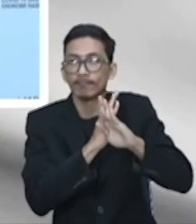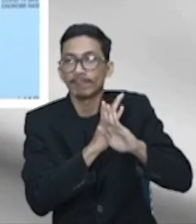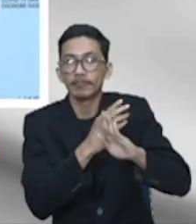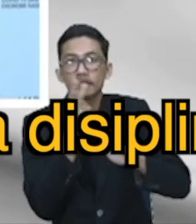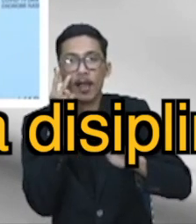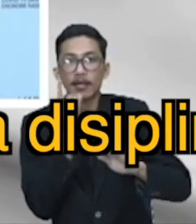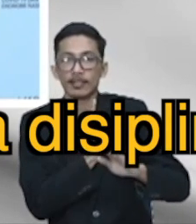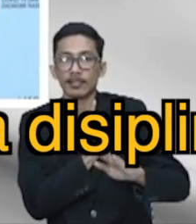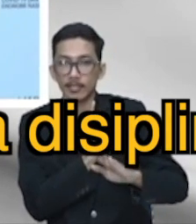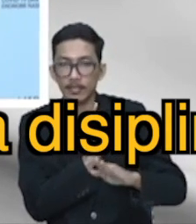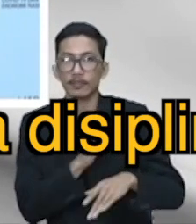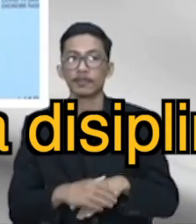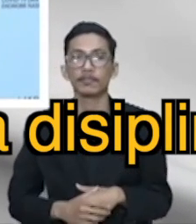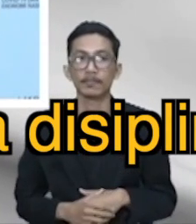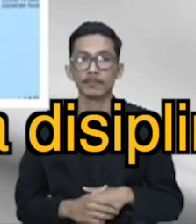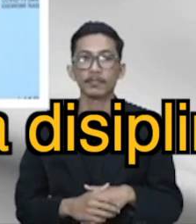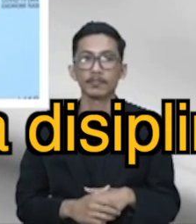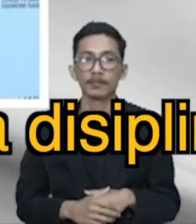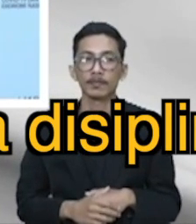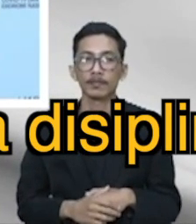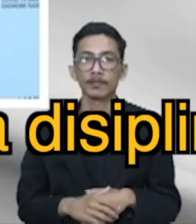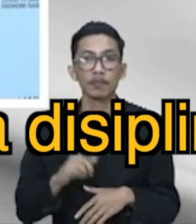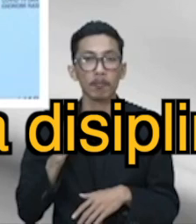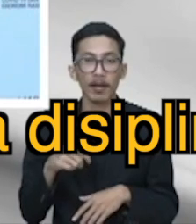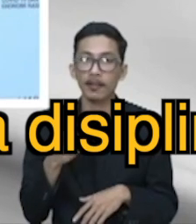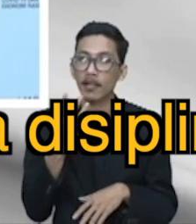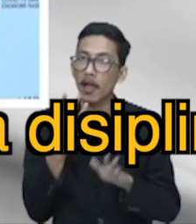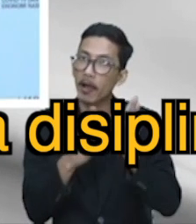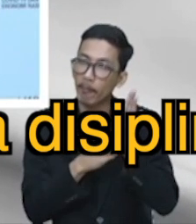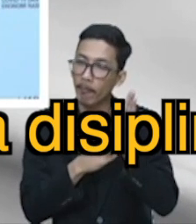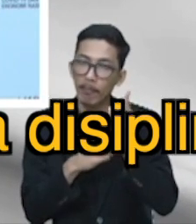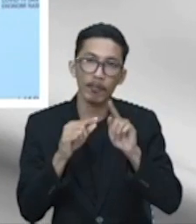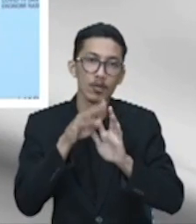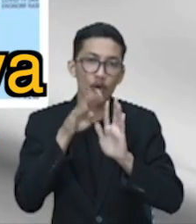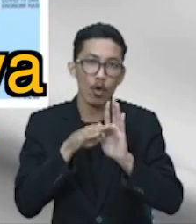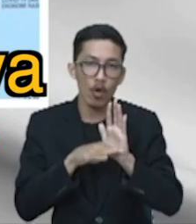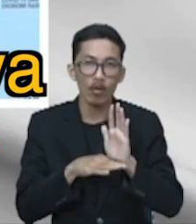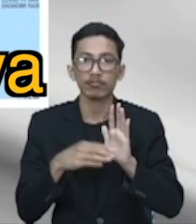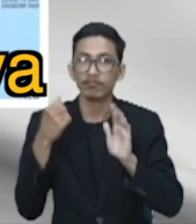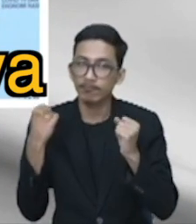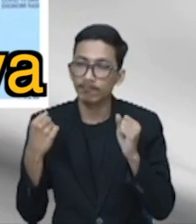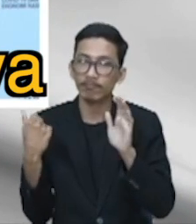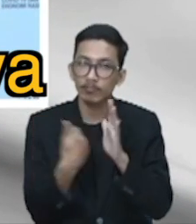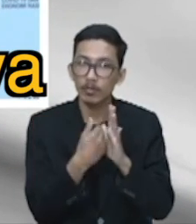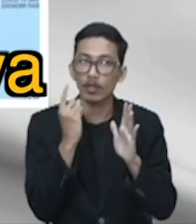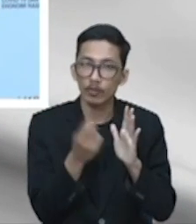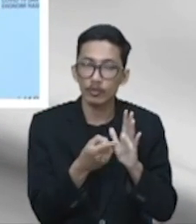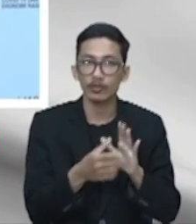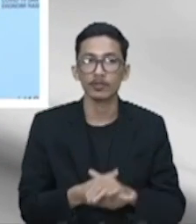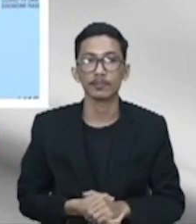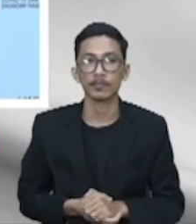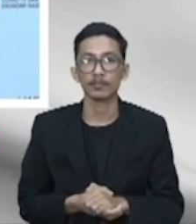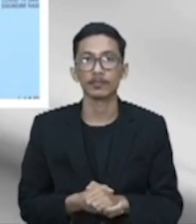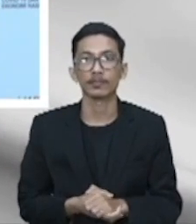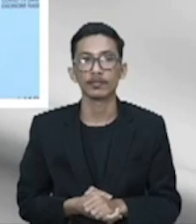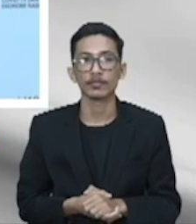bahas, pakai rumus itu, 3M-nya benar-benar dijalankan secara disiplin, insya Allah walaupun makin susah kondisinya kita